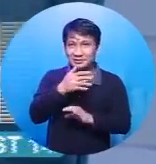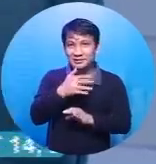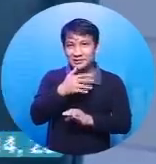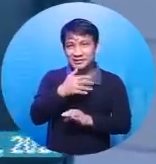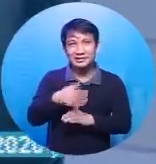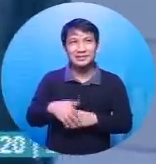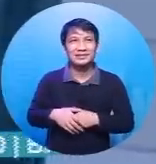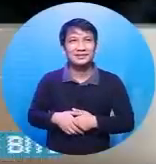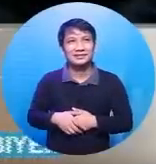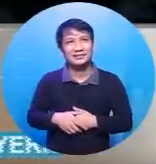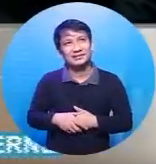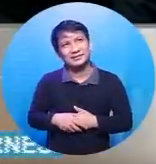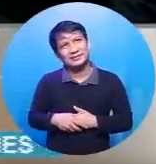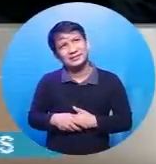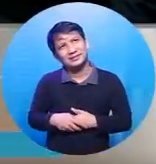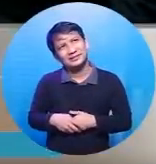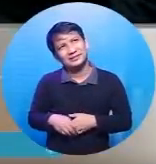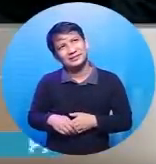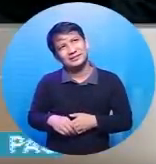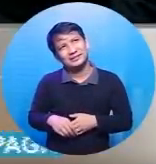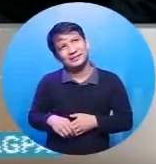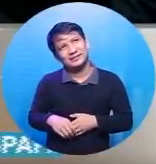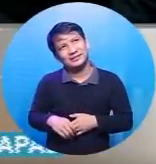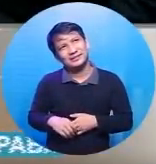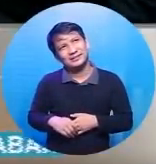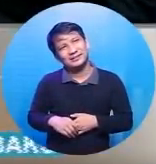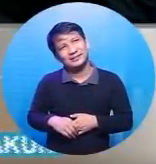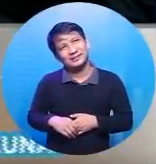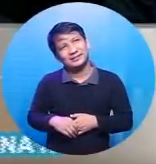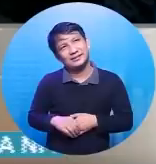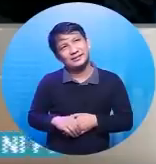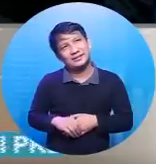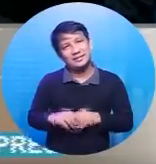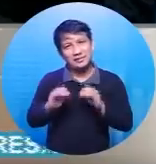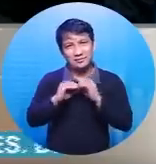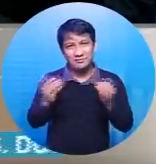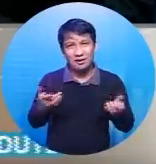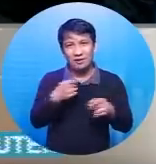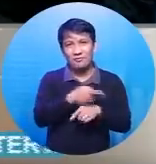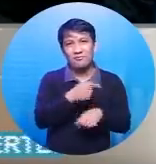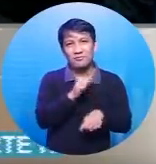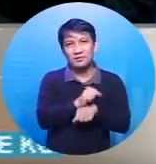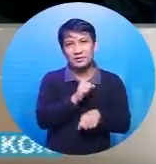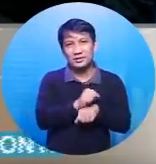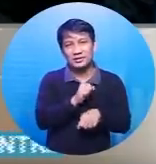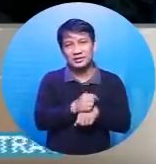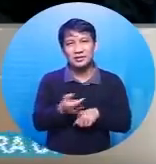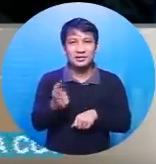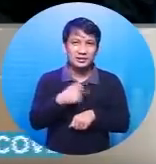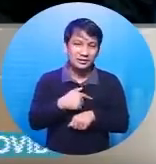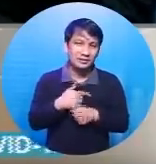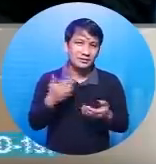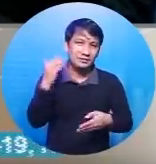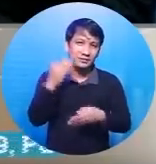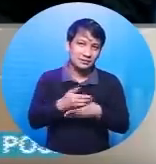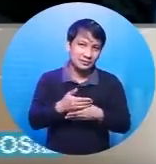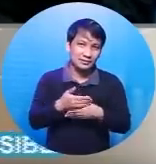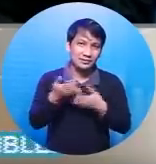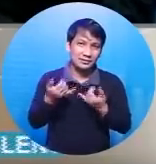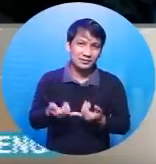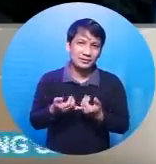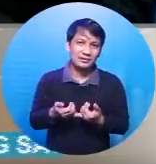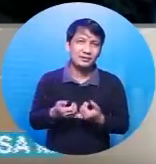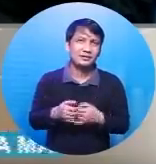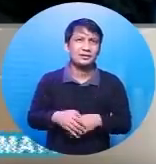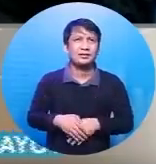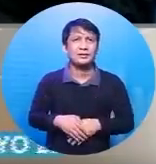ni Ma'am Angelica. Panoorin natin. Yung mama ko po is a single mother. Wala po siyang work. Na-pull out po sila since nung nag-lockdown po. At ngayon